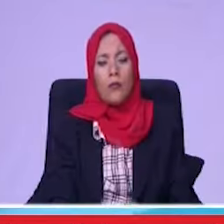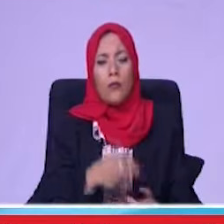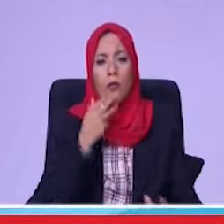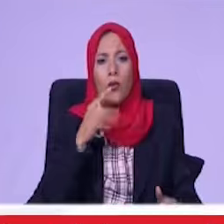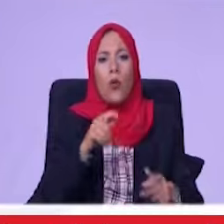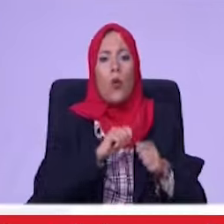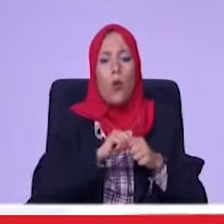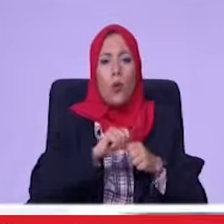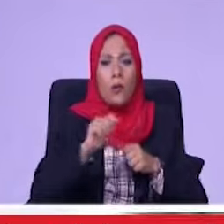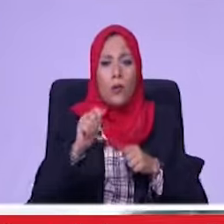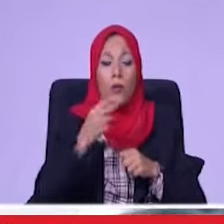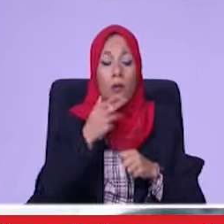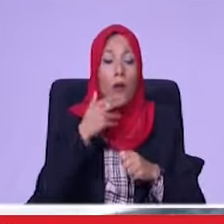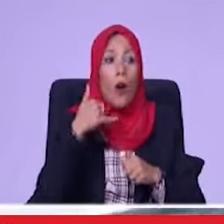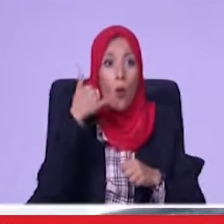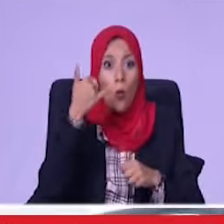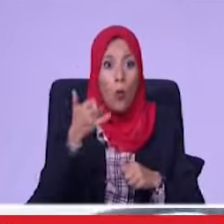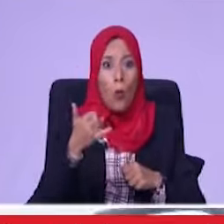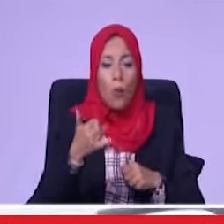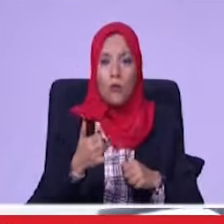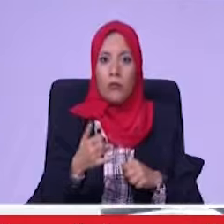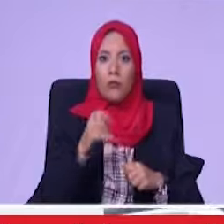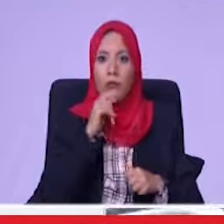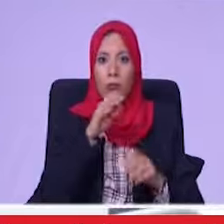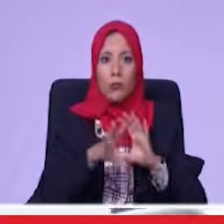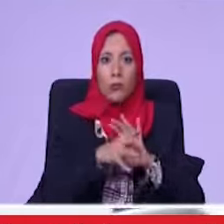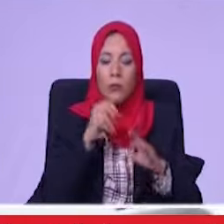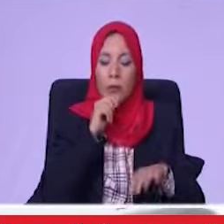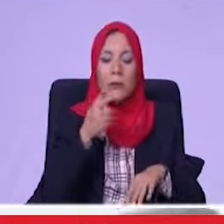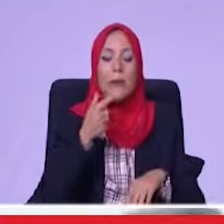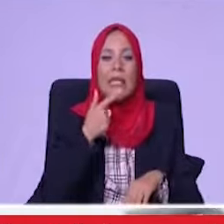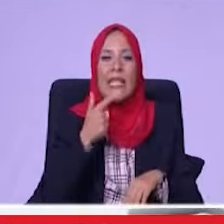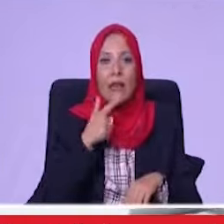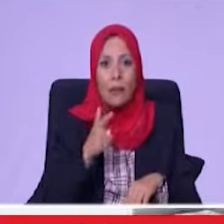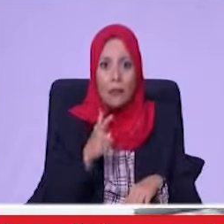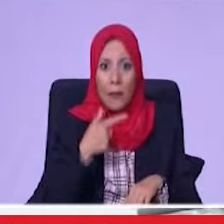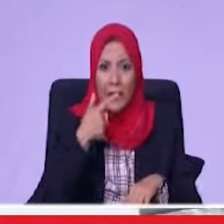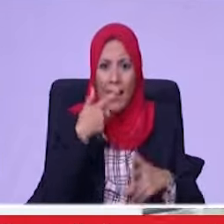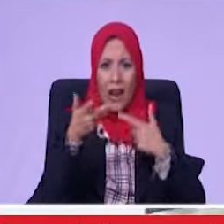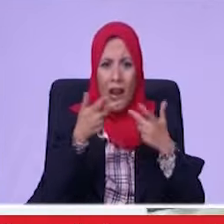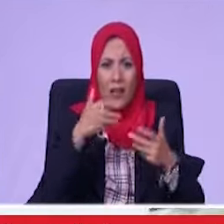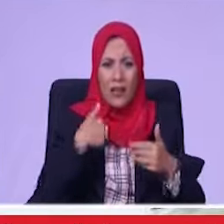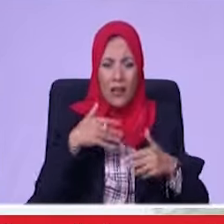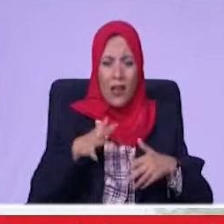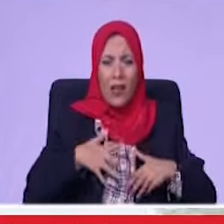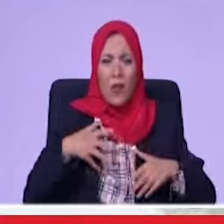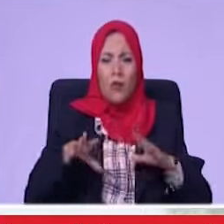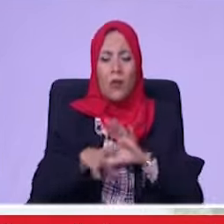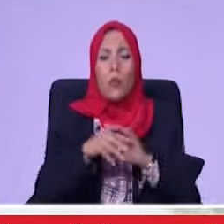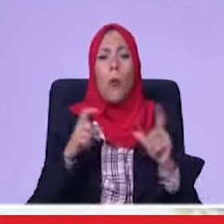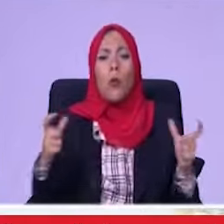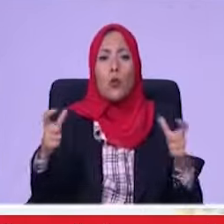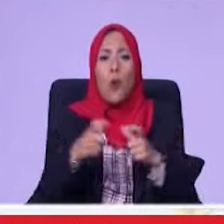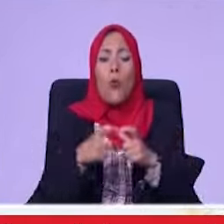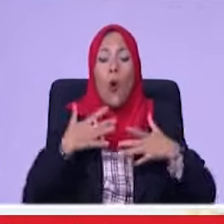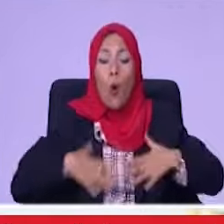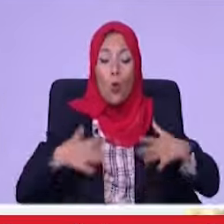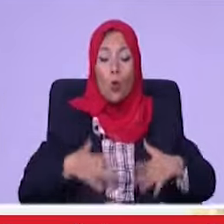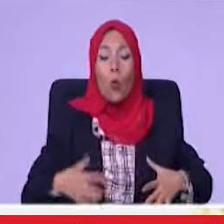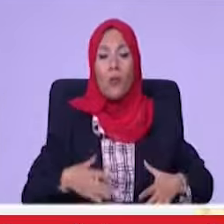ووصلتنا رسالة صوتية من السيدة مروة رجب من الإسكندرية، قالت فيها إنها تحتاج لمشروع ملابس